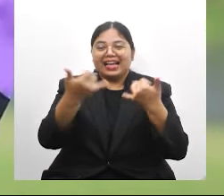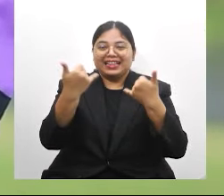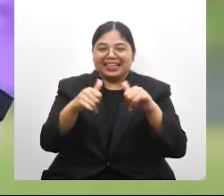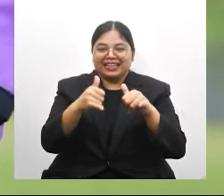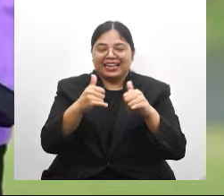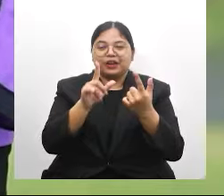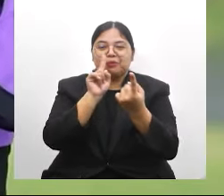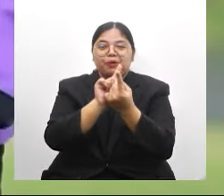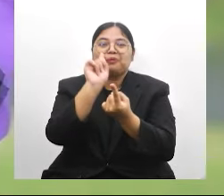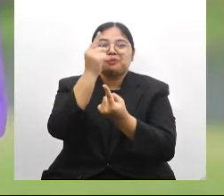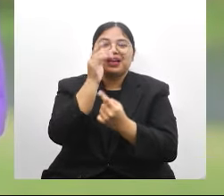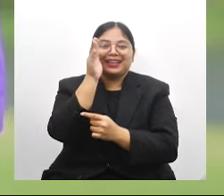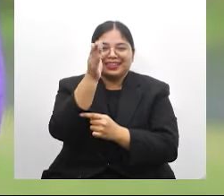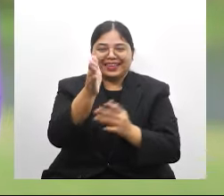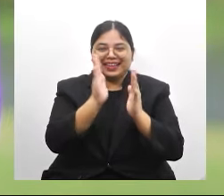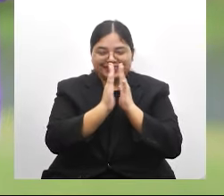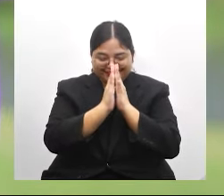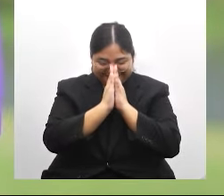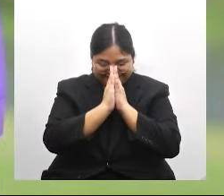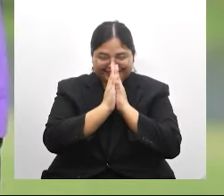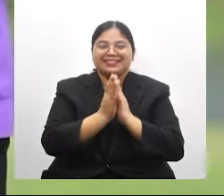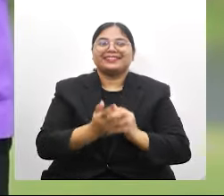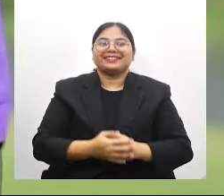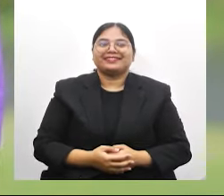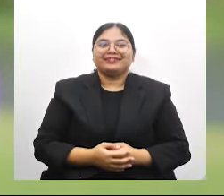ใหม่ครั้งหน้านะคะสวัสดีค่ะ